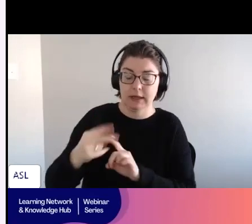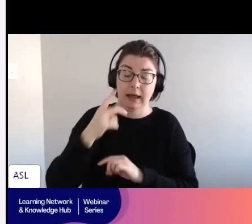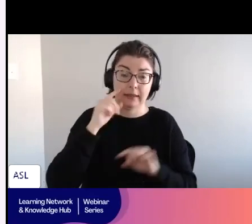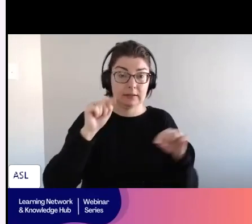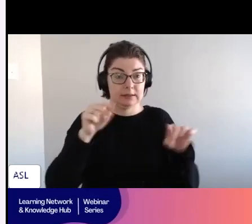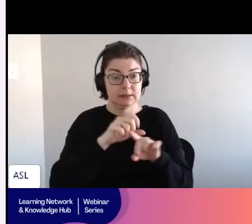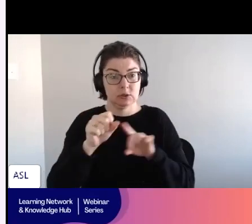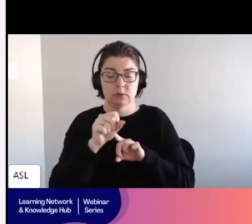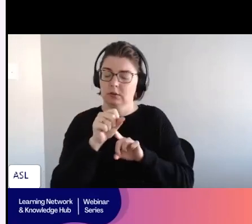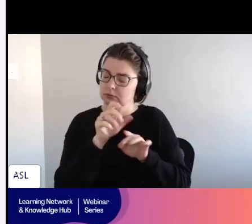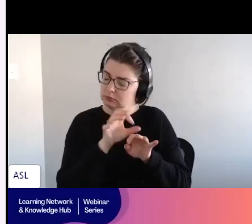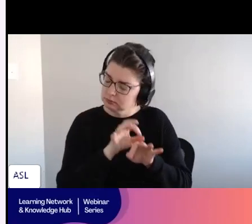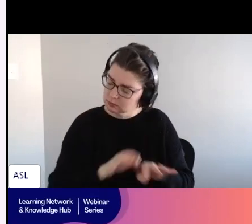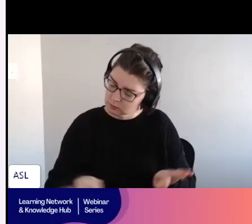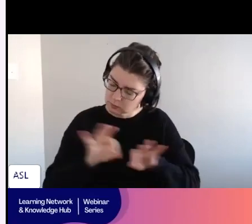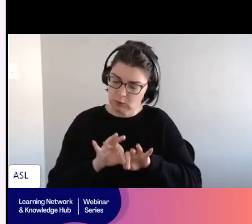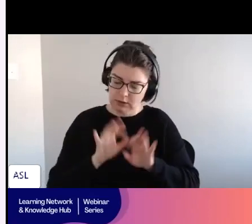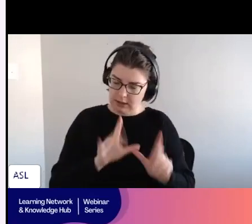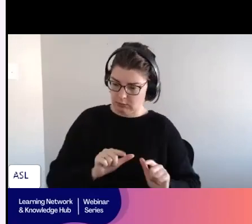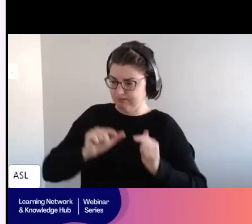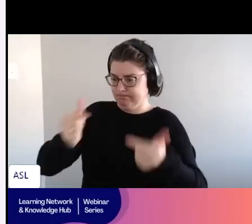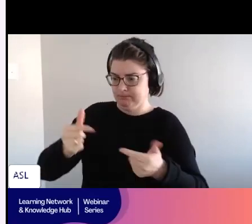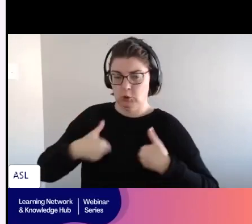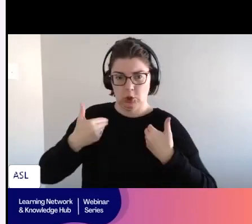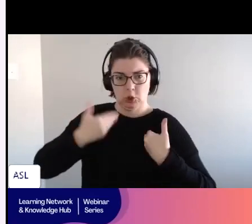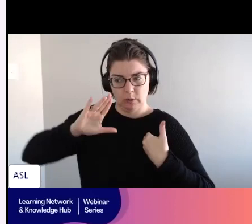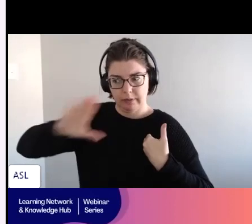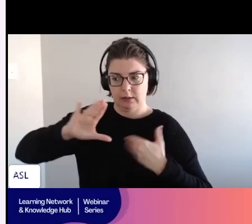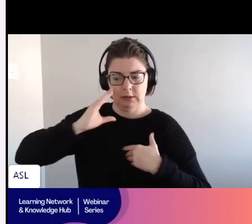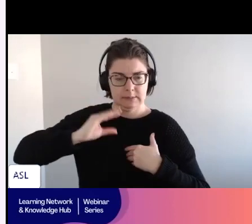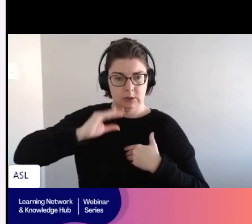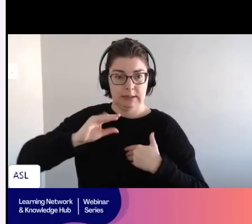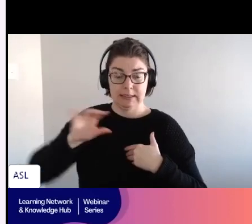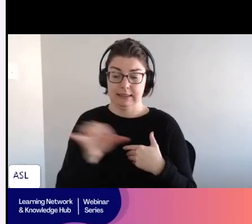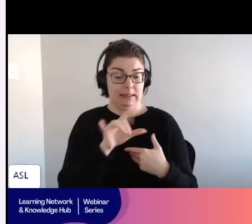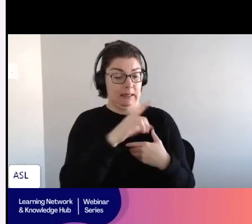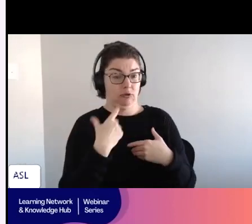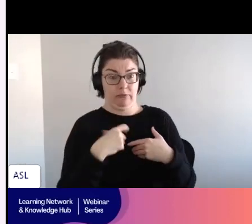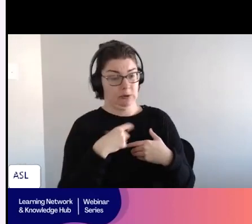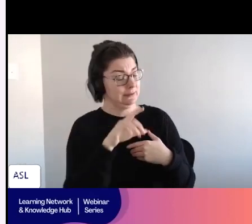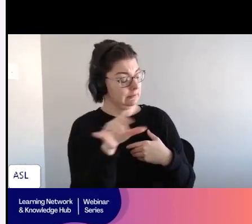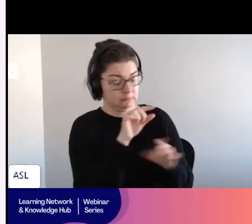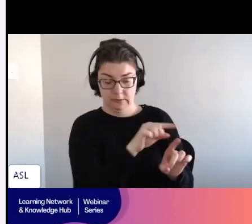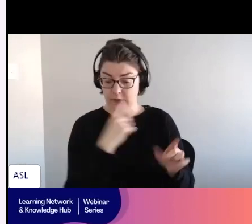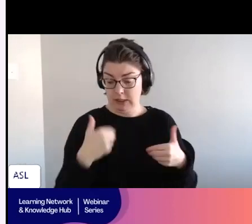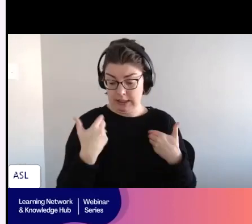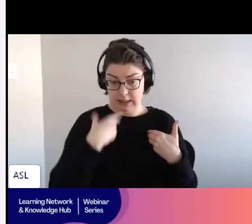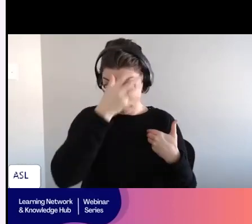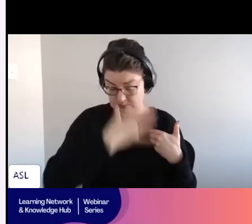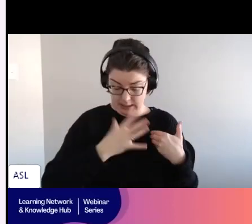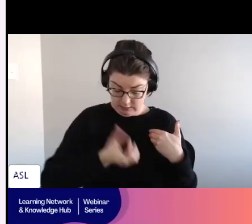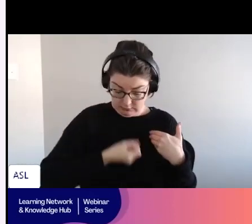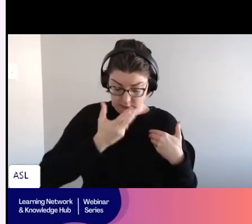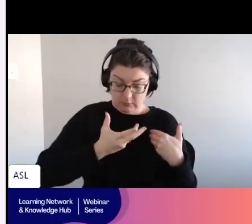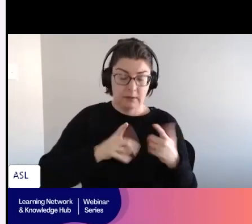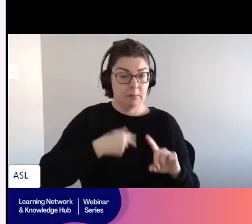expériences dans ce cas je pense qu'il est essentiel d'entendre la voix des jeunes de la même façon dans la conférence est